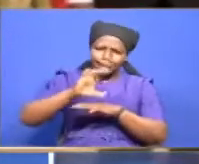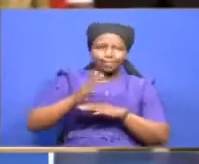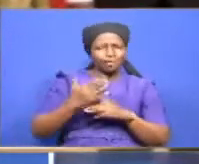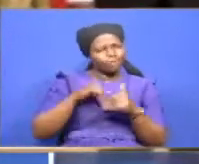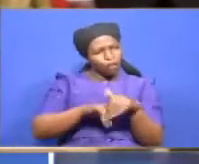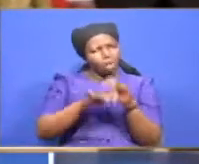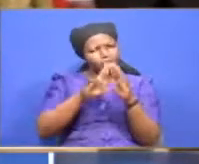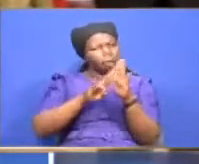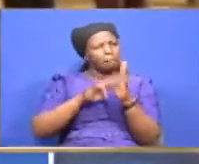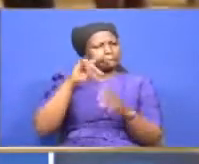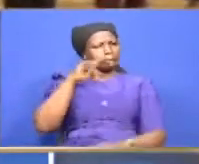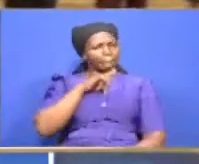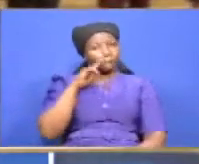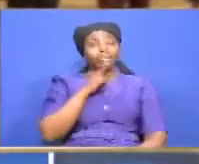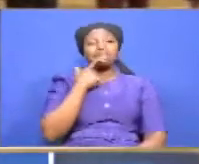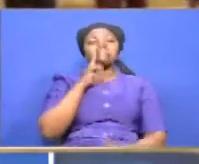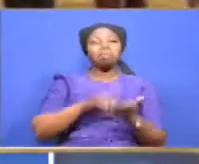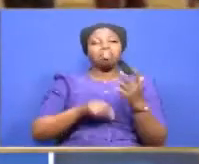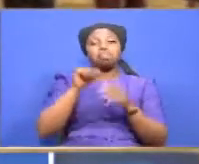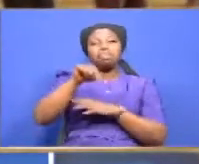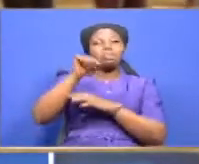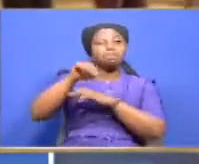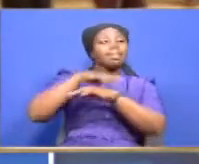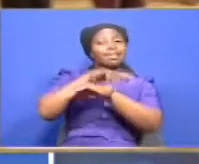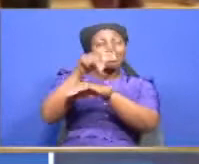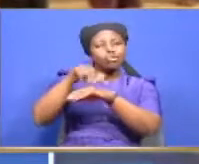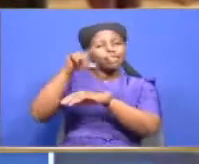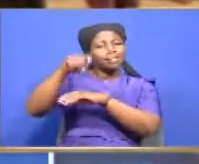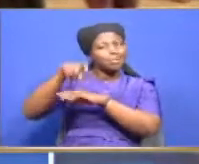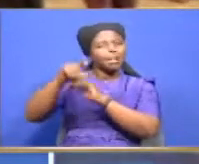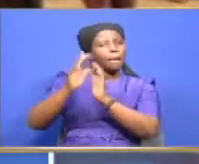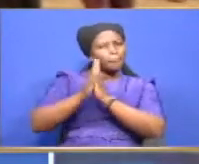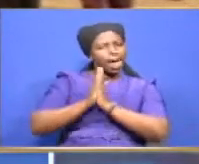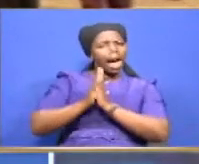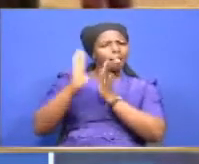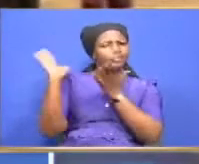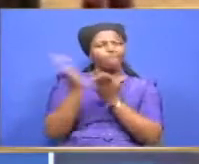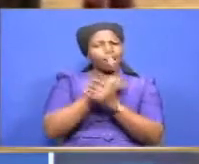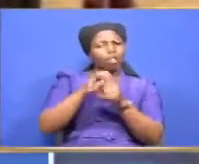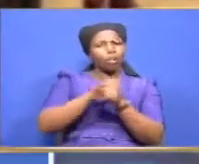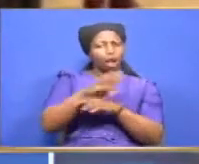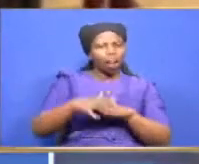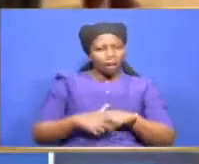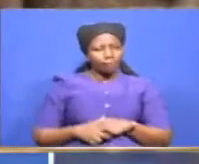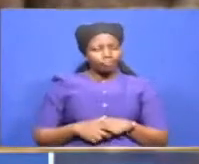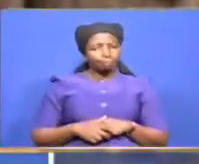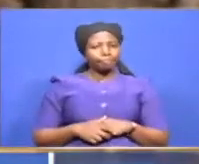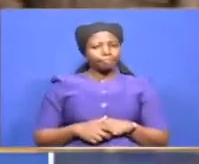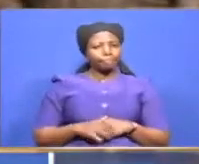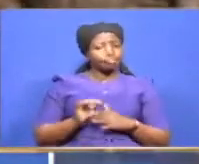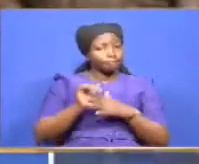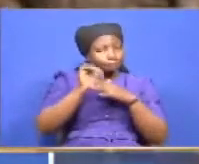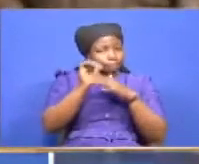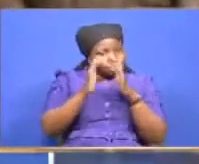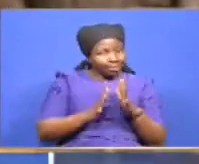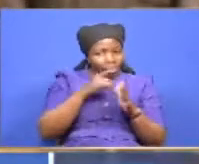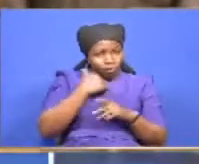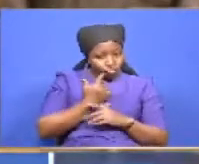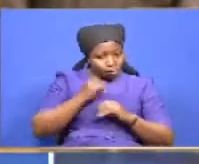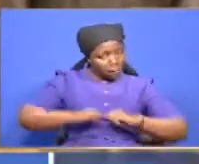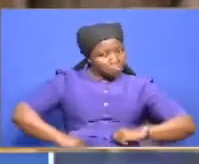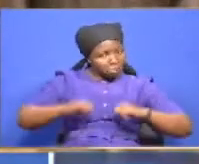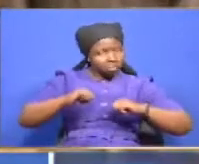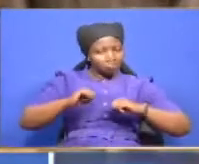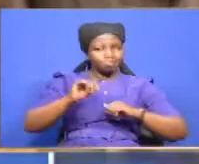ukisema taifa hili linahitaji mwingilio wa kiroho kwenye vita dhidi ya COVID-19. Wakiongozwa na mwenyekiti wao